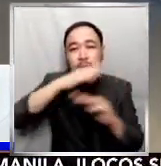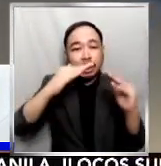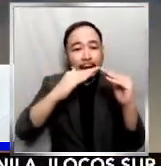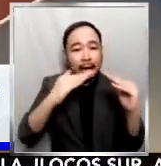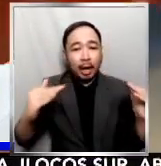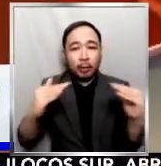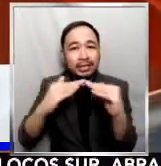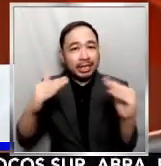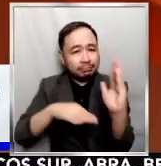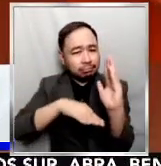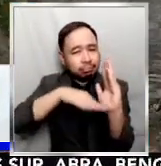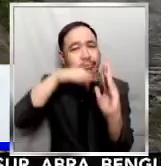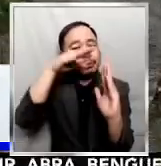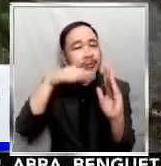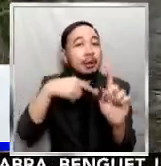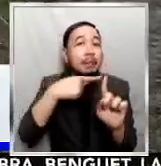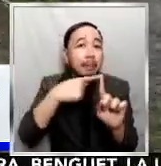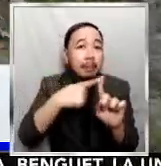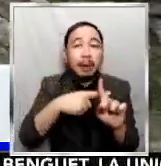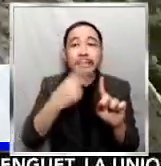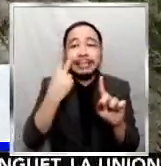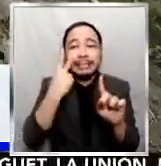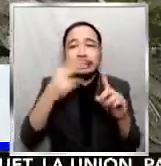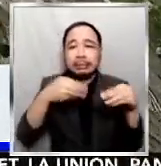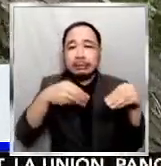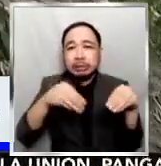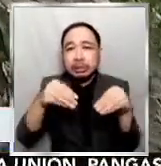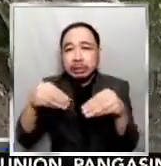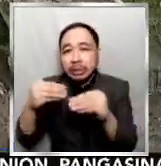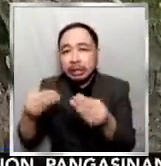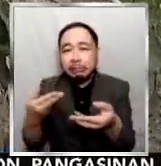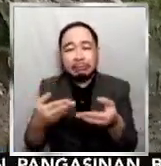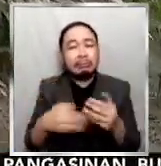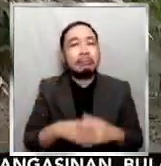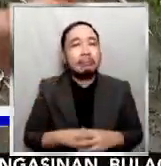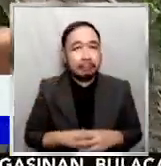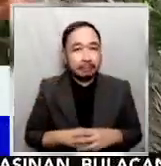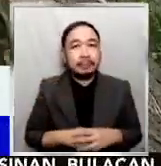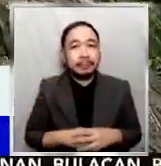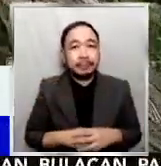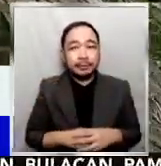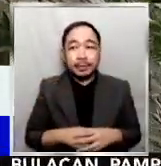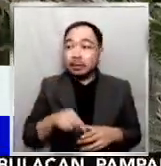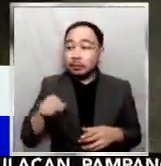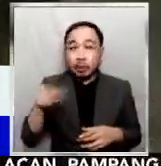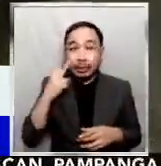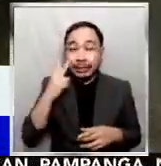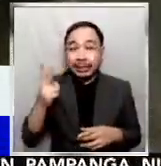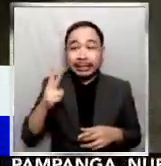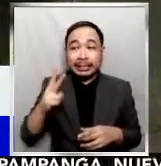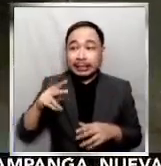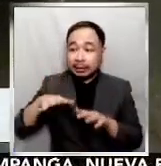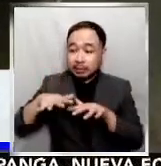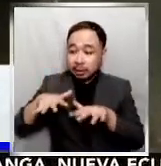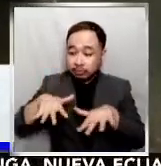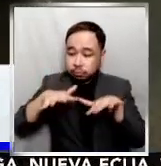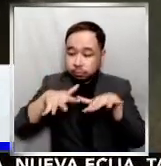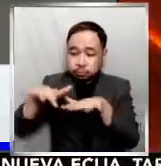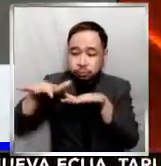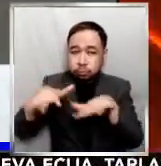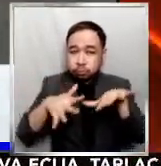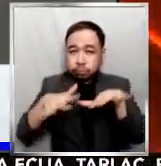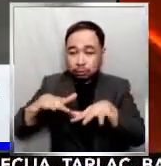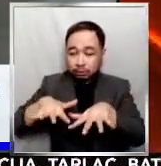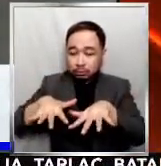mga paninda. Ang ganito, sa taas na to. Yeah, tubig, oh, tubig na yan. Kaya nag-overflow yan dito. Kasi doon, hindi na makapasok sa